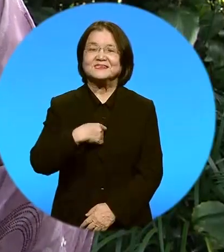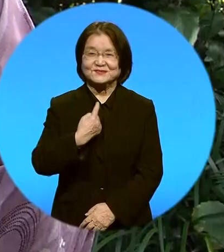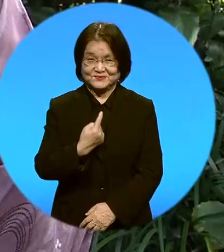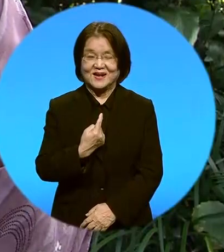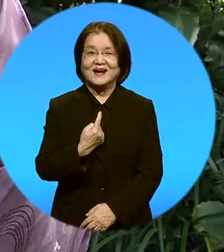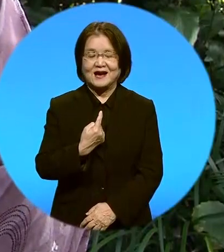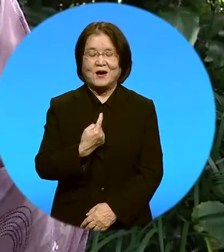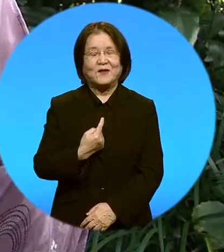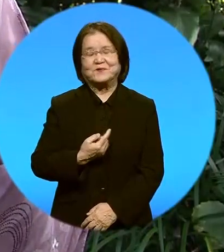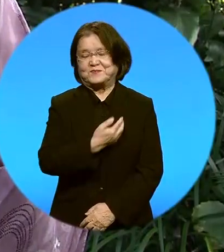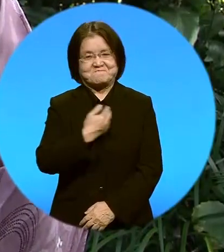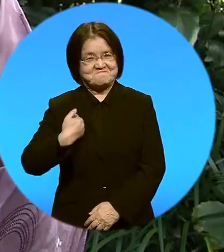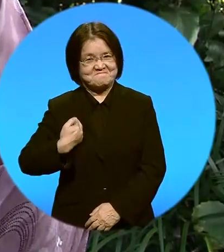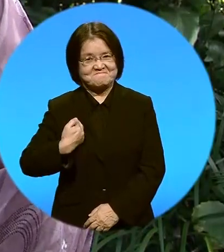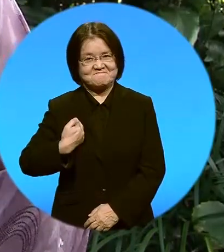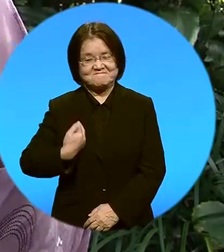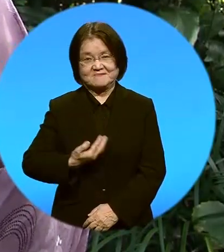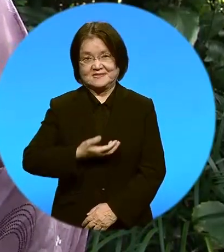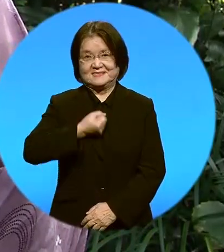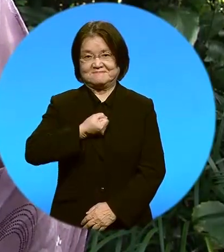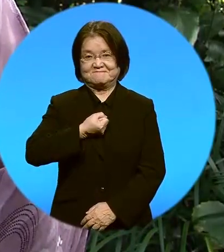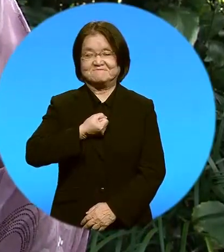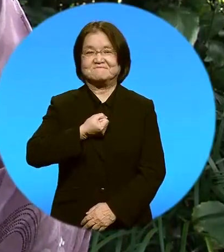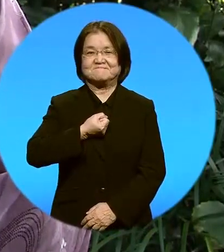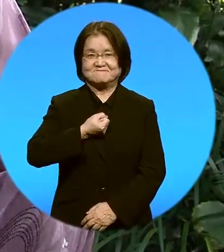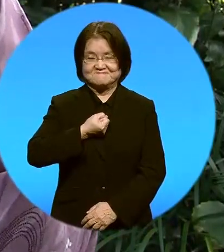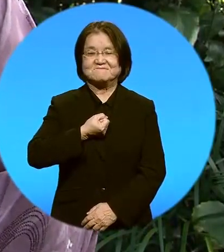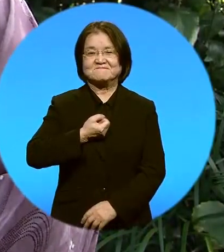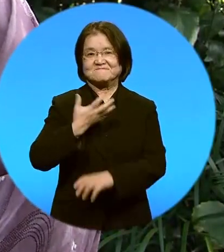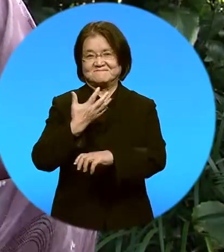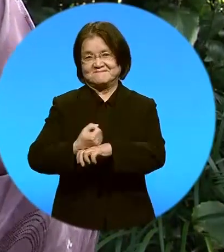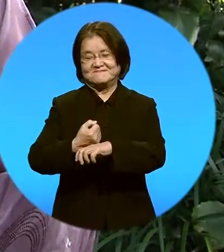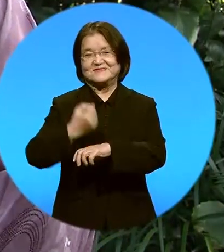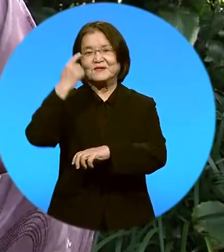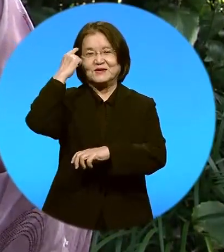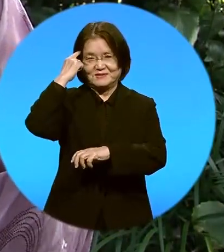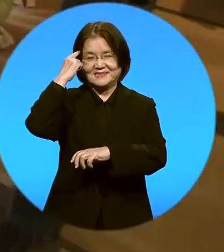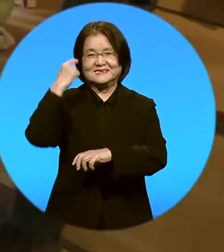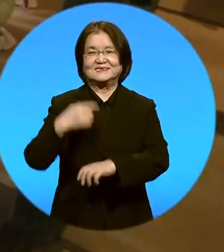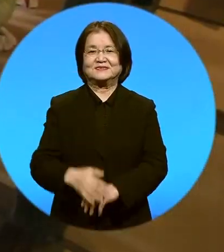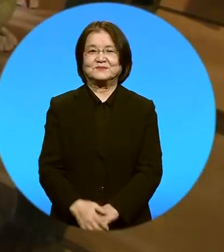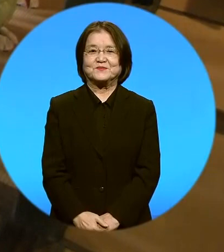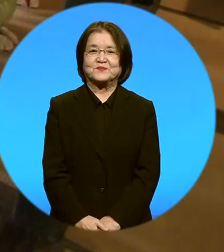れだけできるんだっていう自信もつけられたと思います。